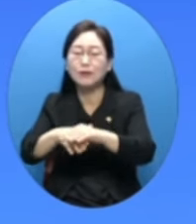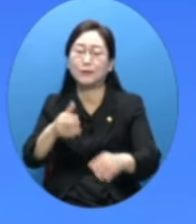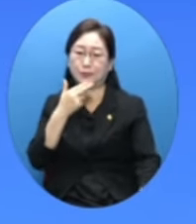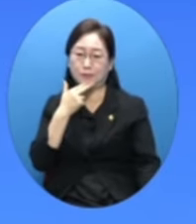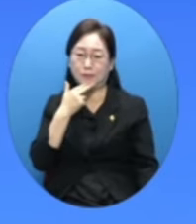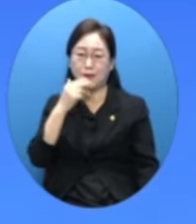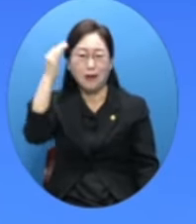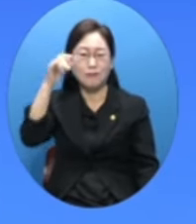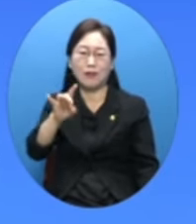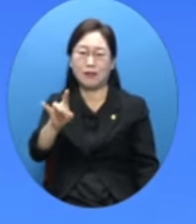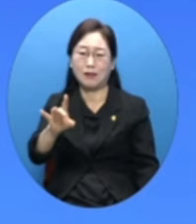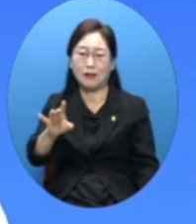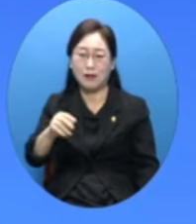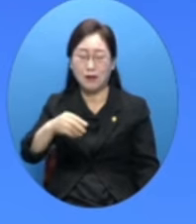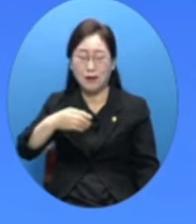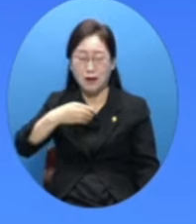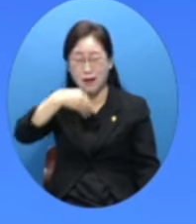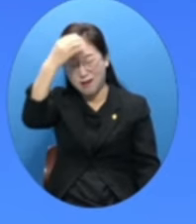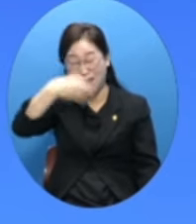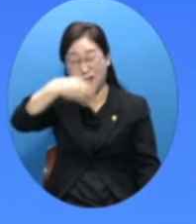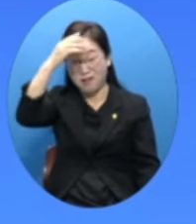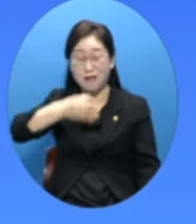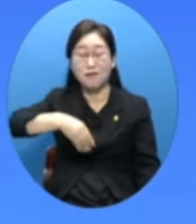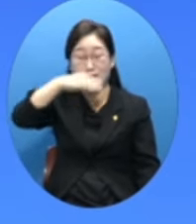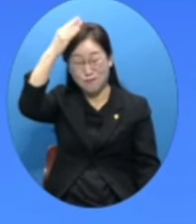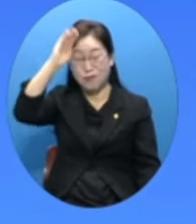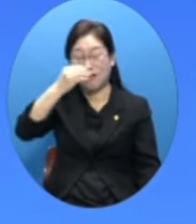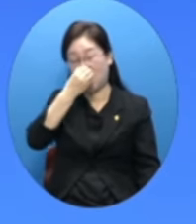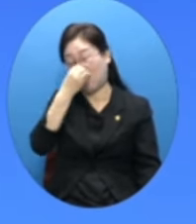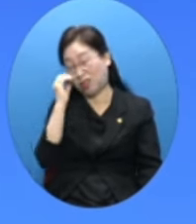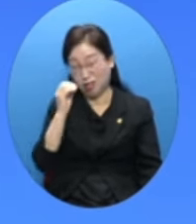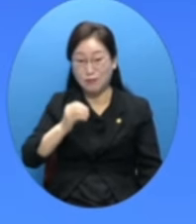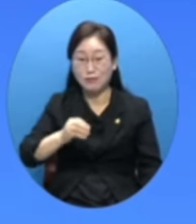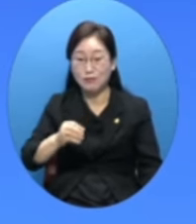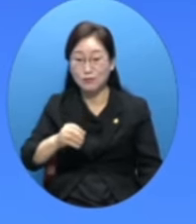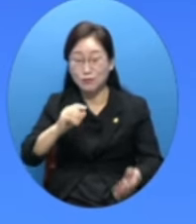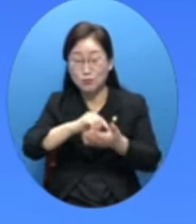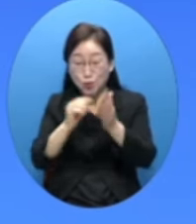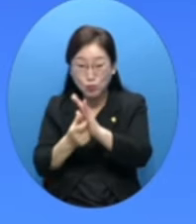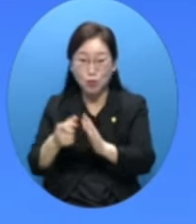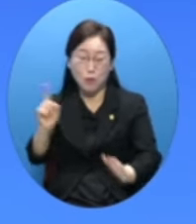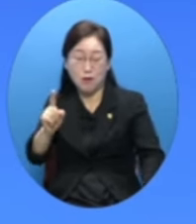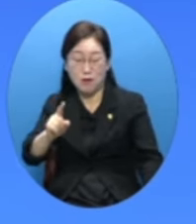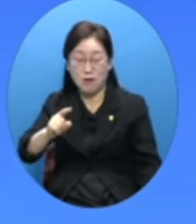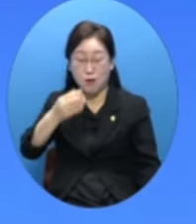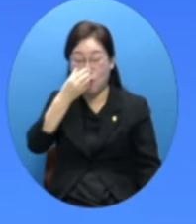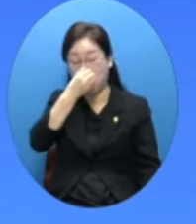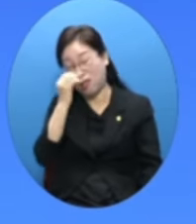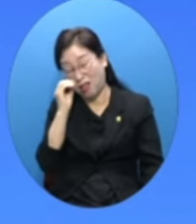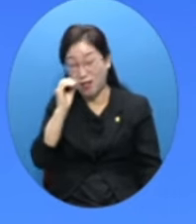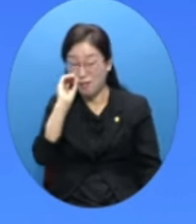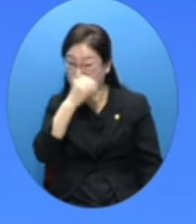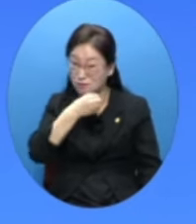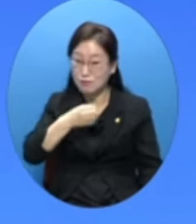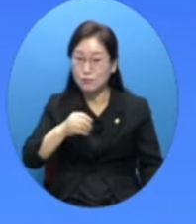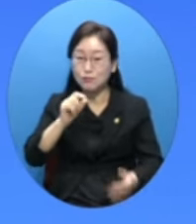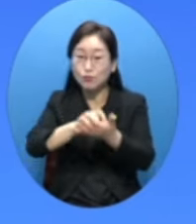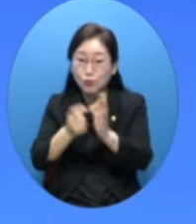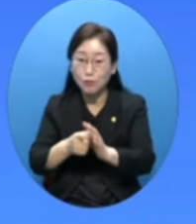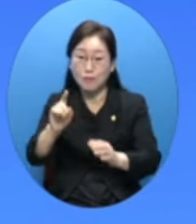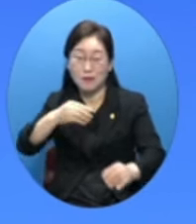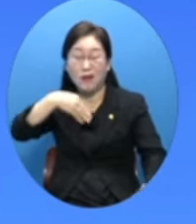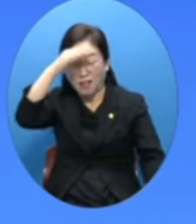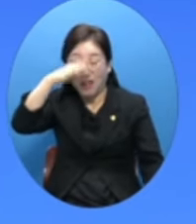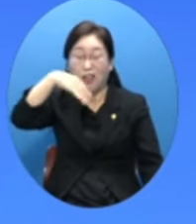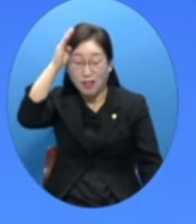이건 우리는 코가 삐뚤어질까지, 왜 삐뚤어지는지 모르겠지만, 삐뚤어질까지 술을 마신다고 그럽니다. 그래서 우리나라